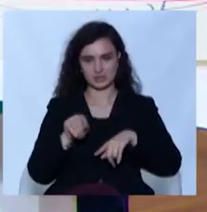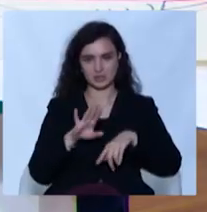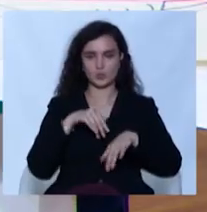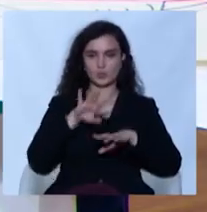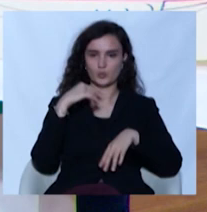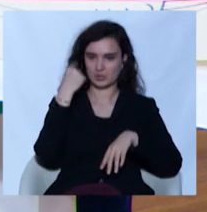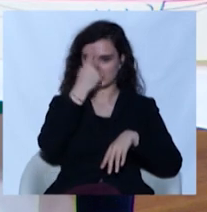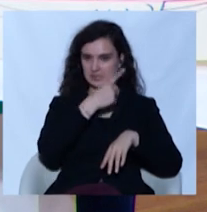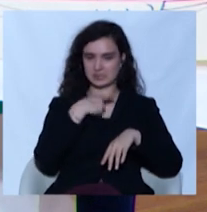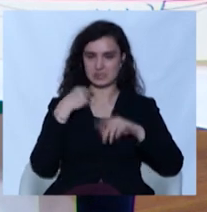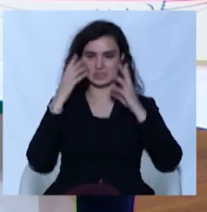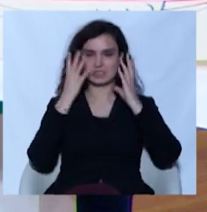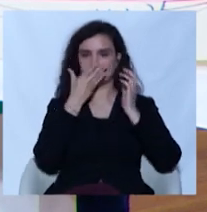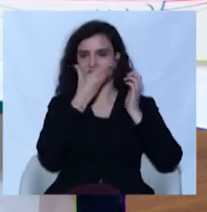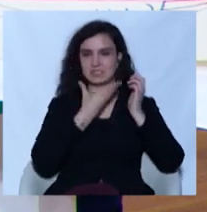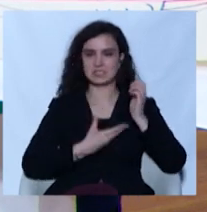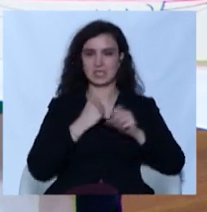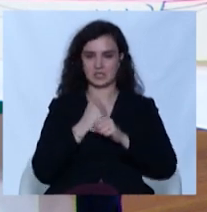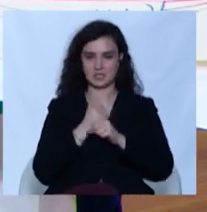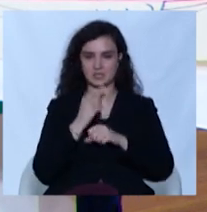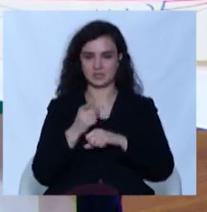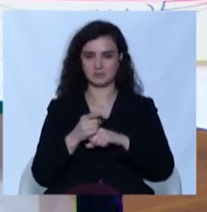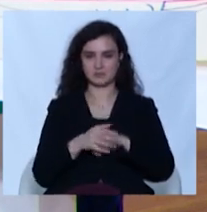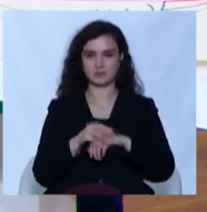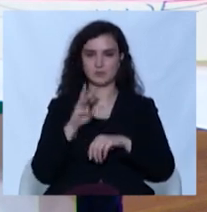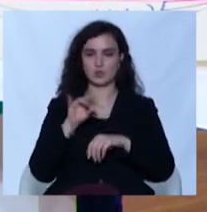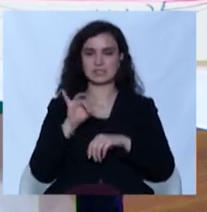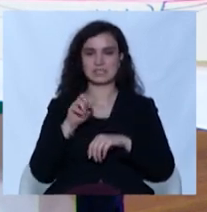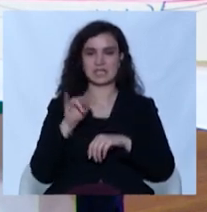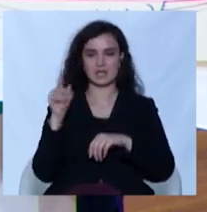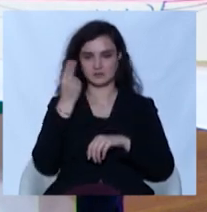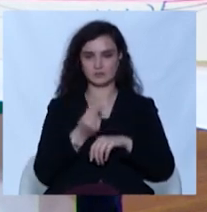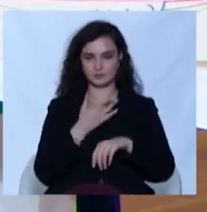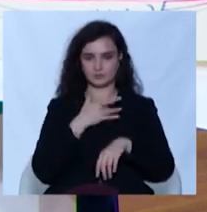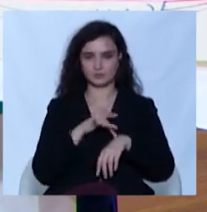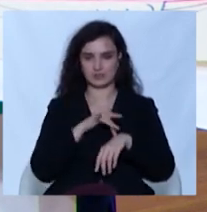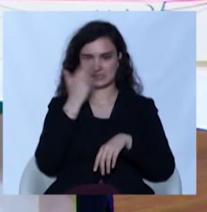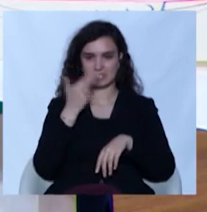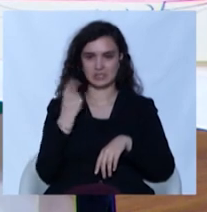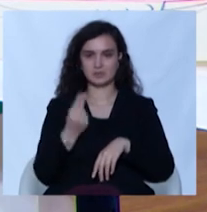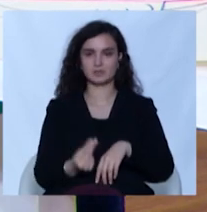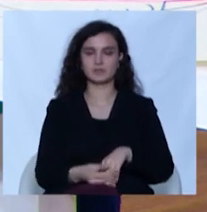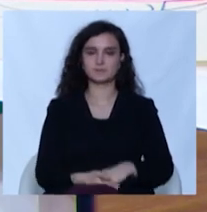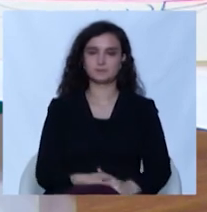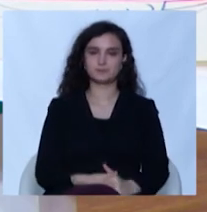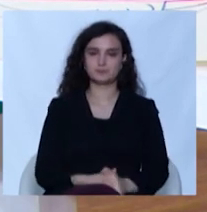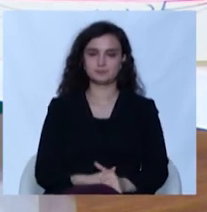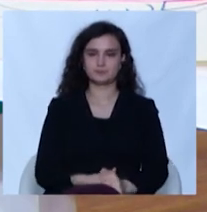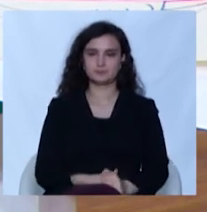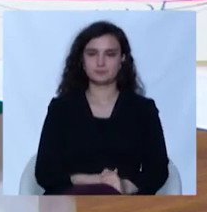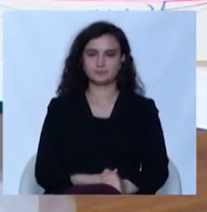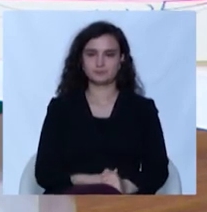უფრო გრძელი. როგორც აკეთებდა ამას მოდელიანი ესეთი იტალიელი მხატვარი. ახლა ჩვენ აქ